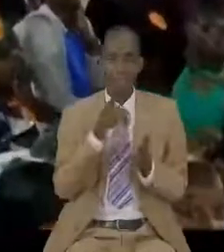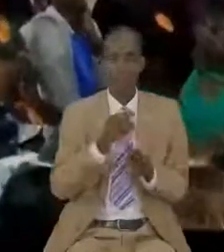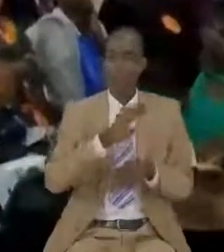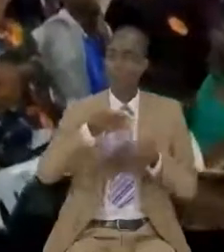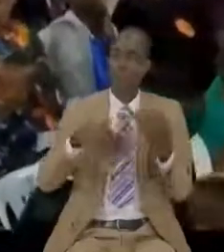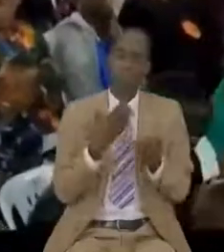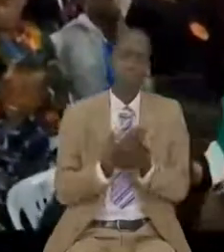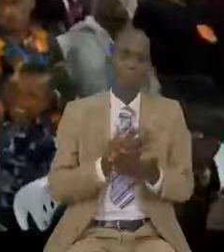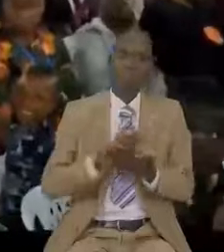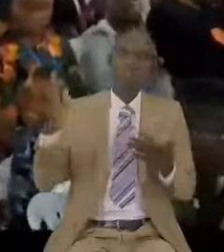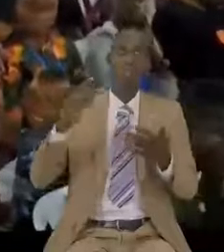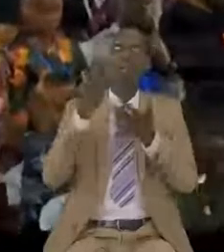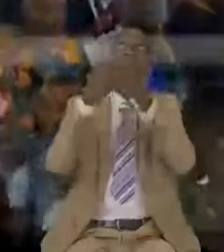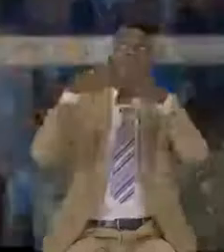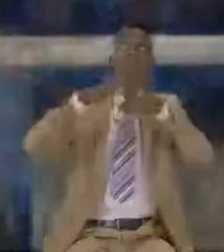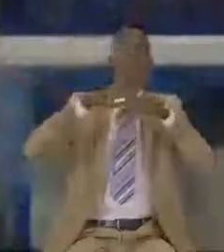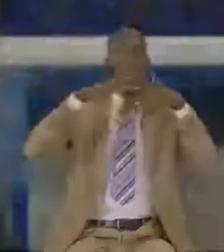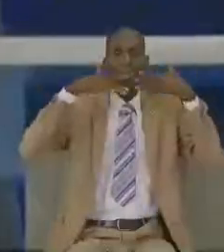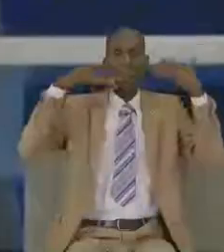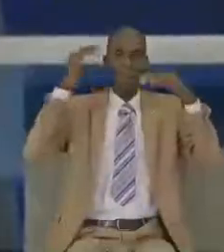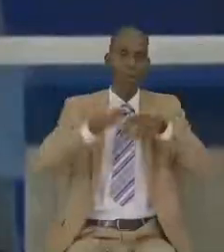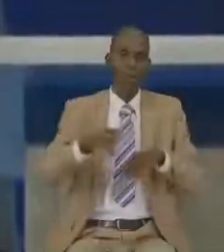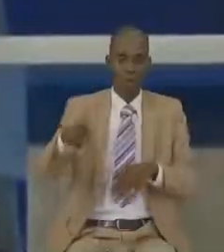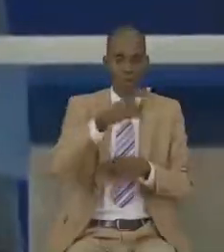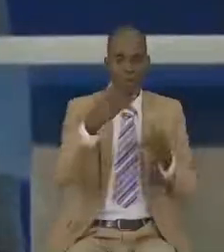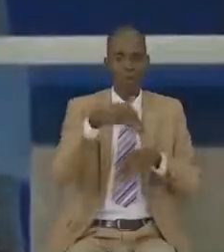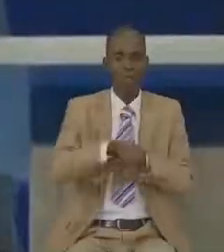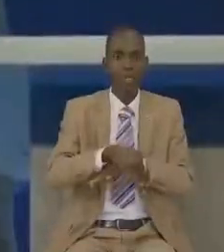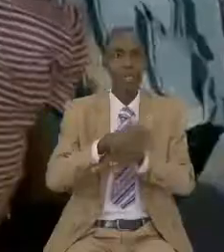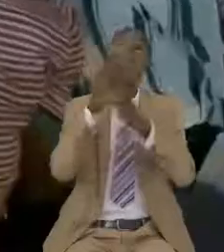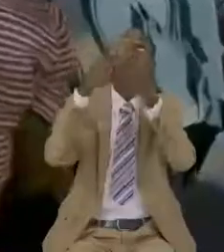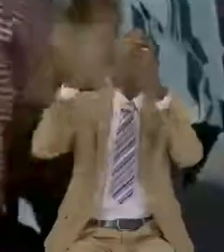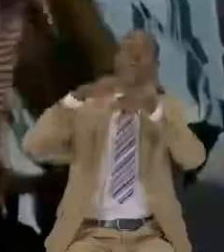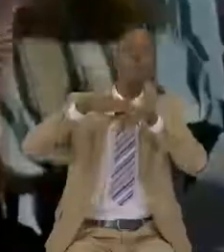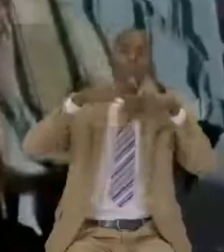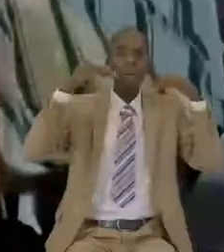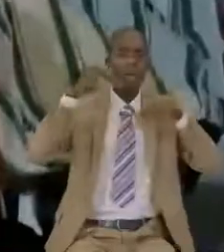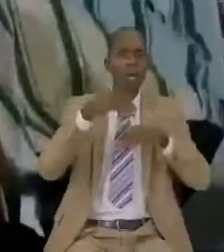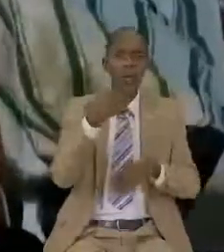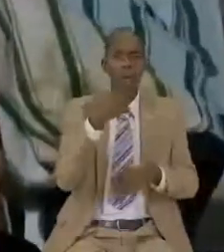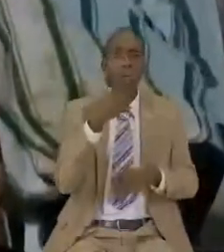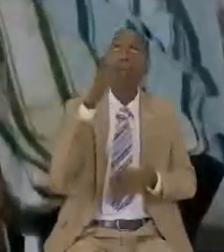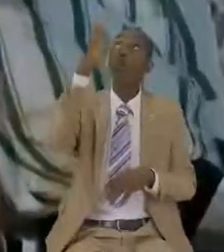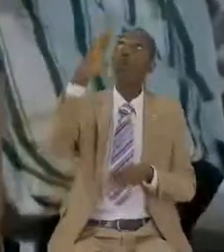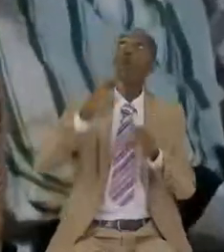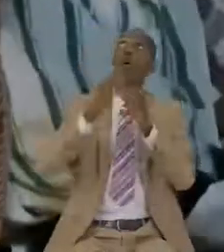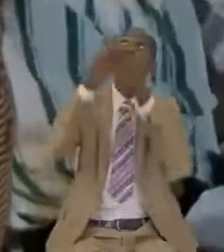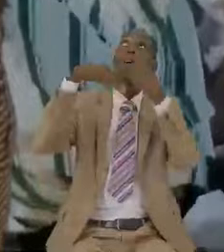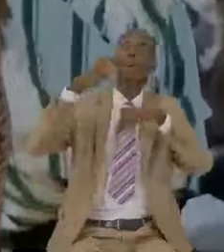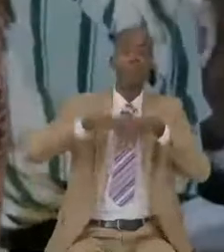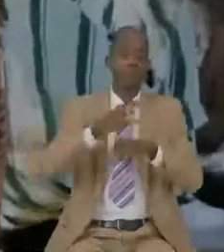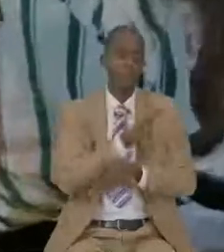sourit maintenant ce soir. Où es-tu là-bas? Le ciel, Dieu au ciel, Christ au ciel,